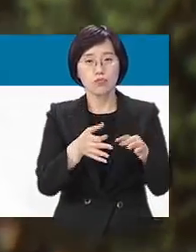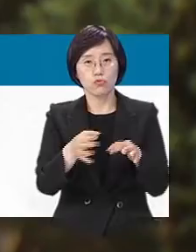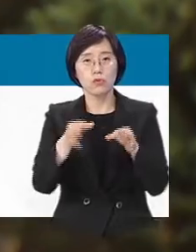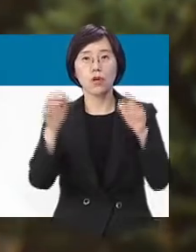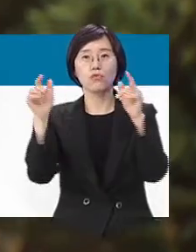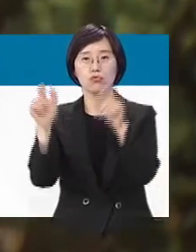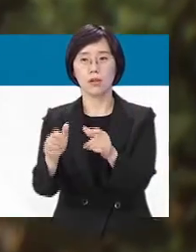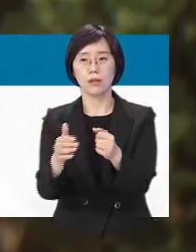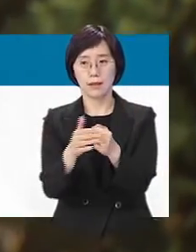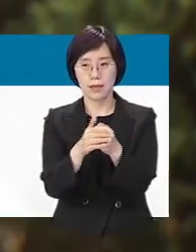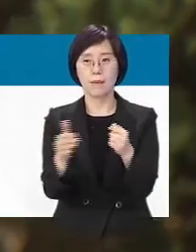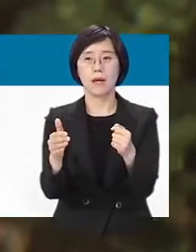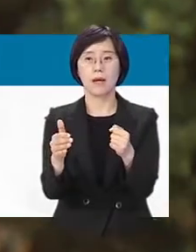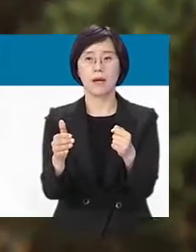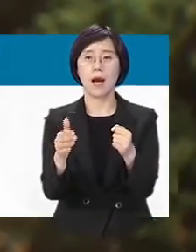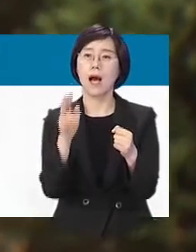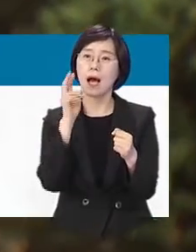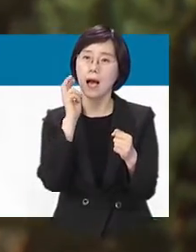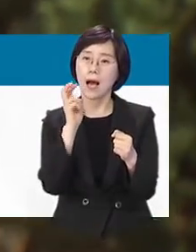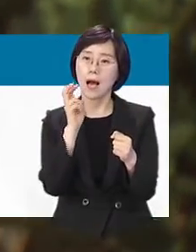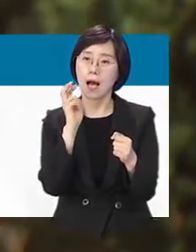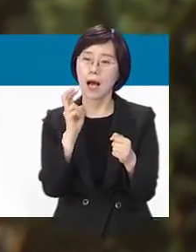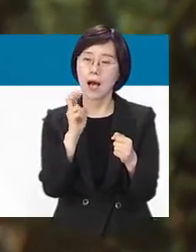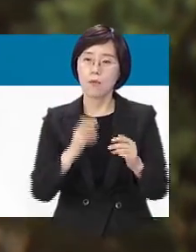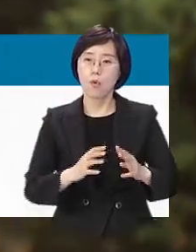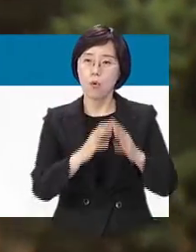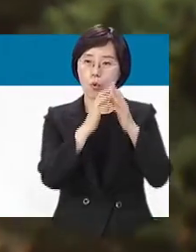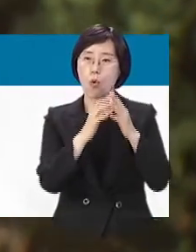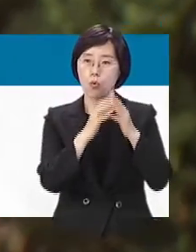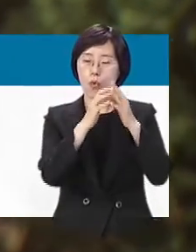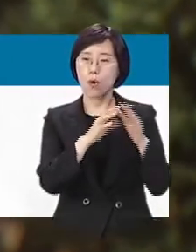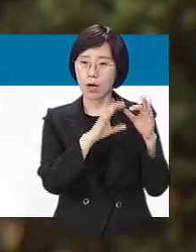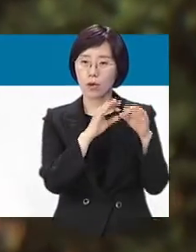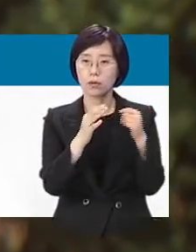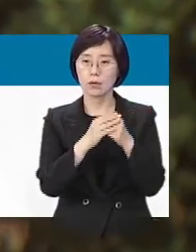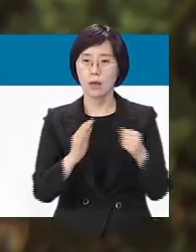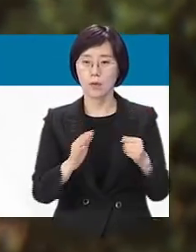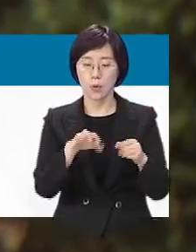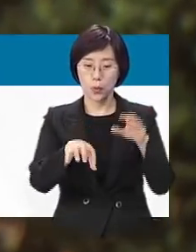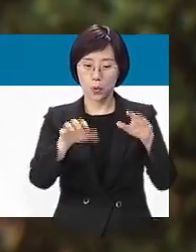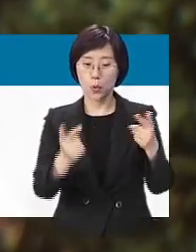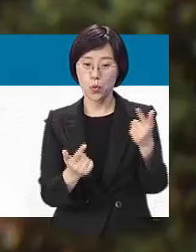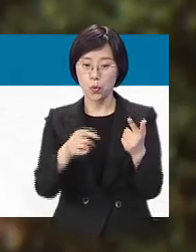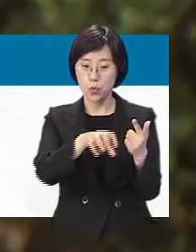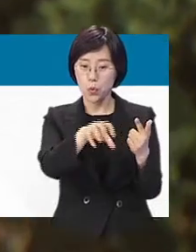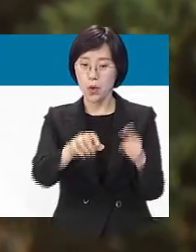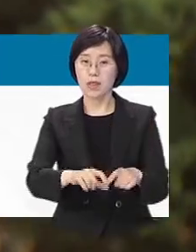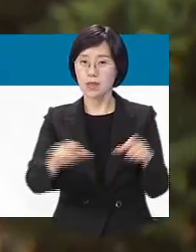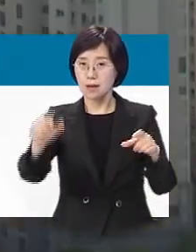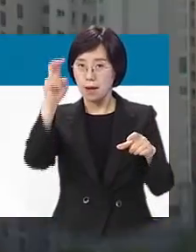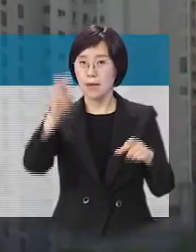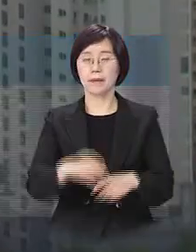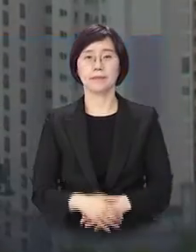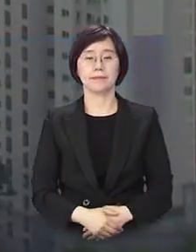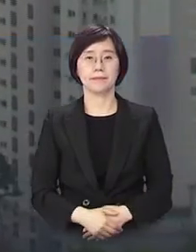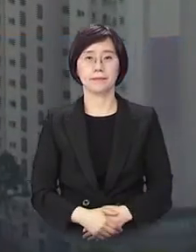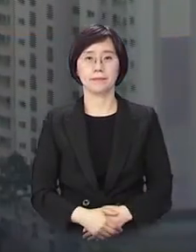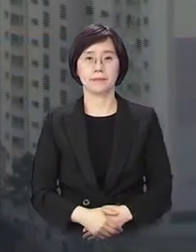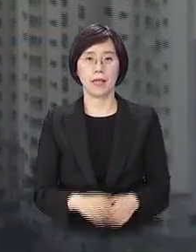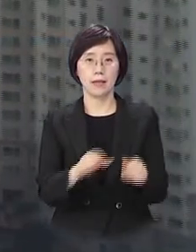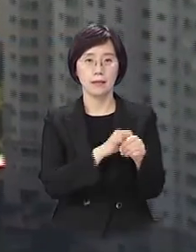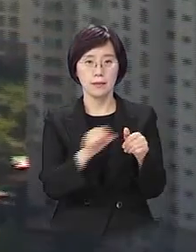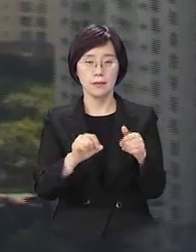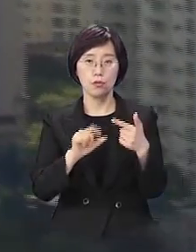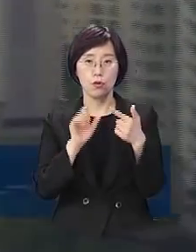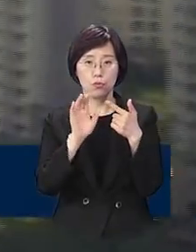수요가 줄면서 수요가 줄어든 가운데 공급의 시장이 이어지면서 국제적으로 조정받는 지역들이 늘어날 전망입니다. 특히